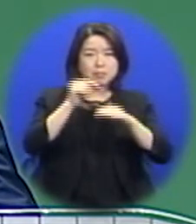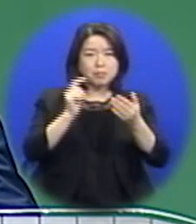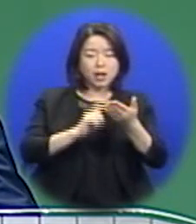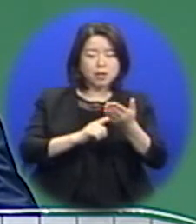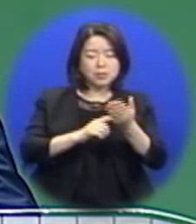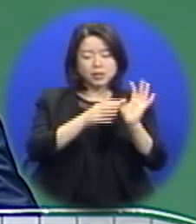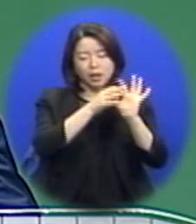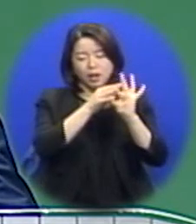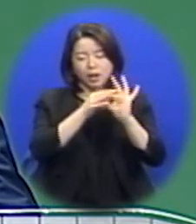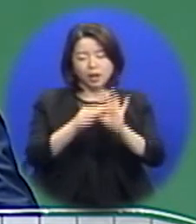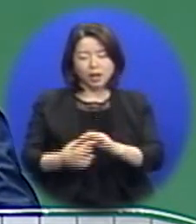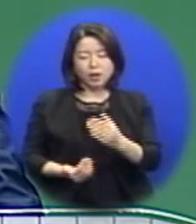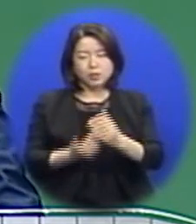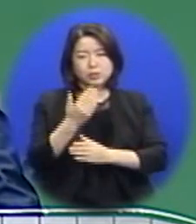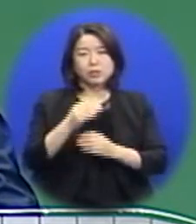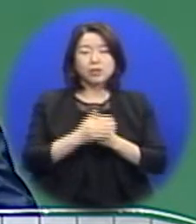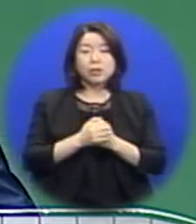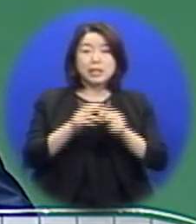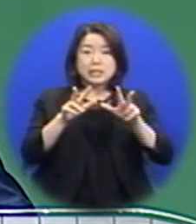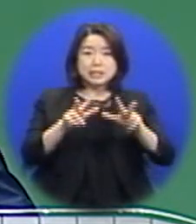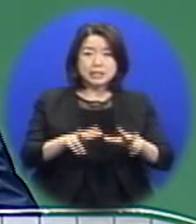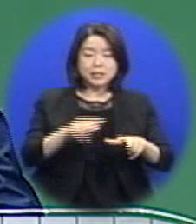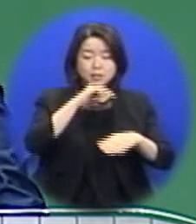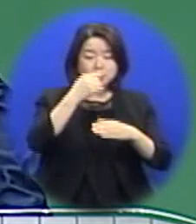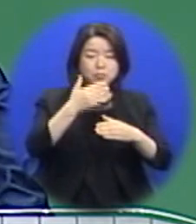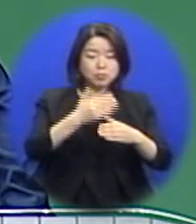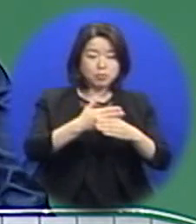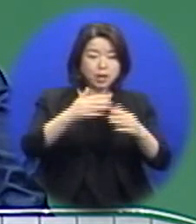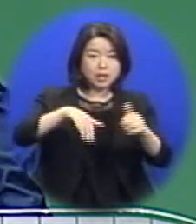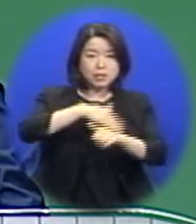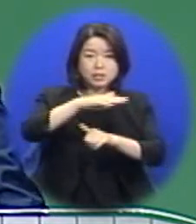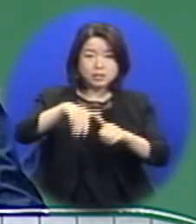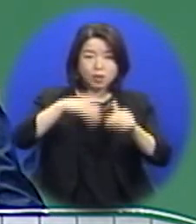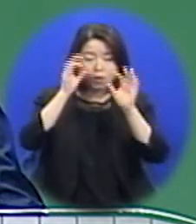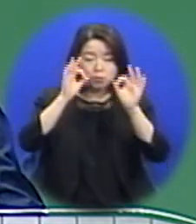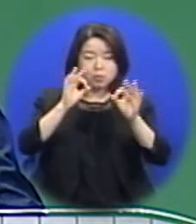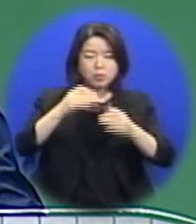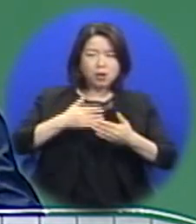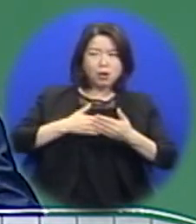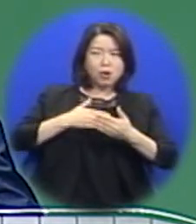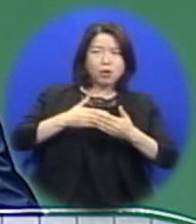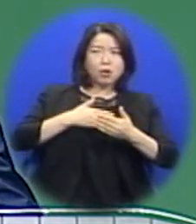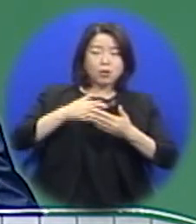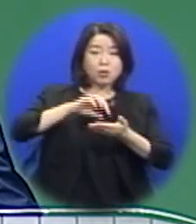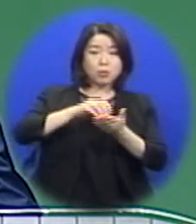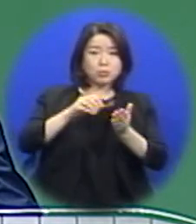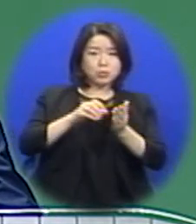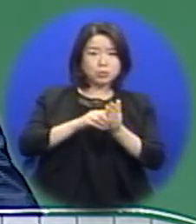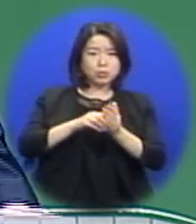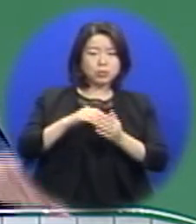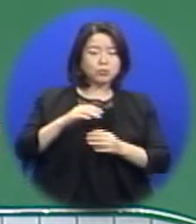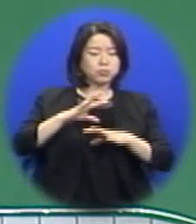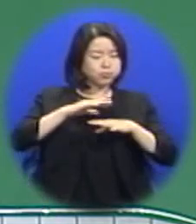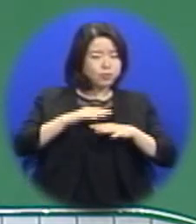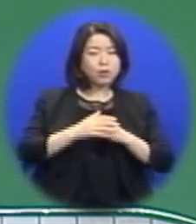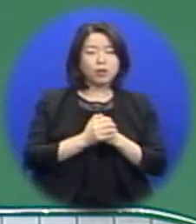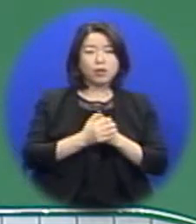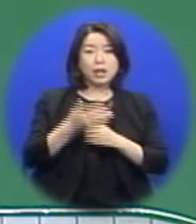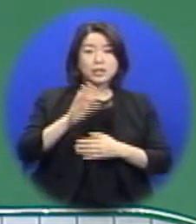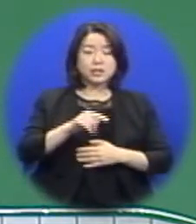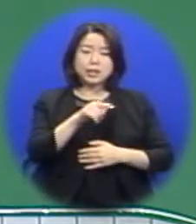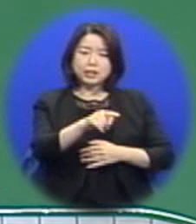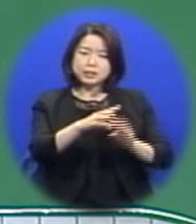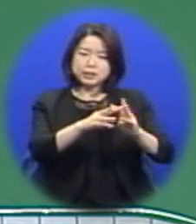시작하였습니다. 지금 북한의 상황을 보면 정말 겁이 날 정도로 어수선합니다. 그러나 그 땅의